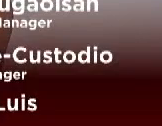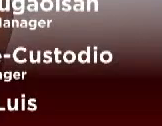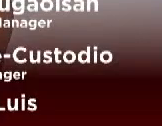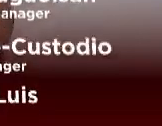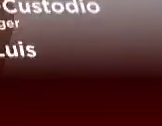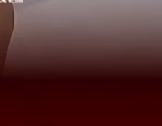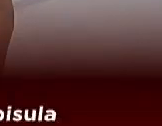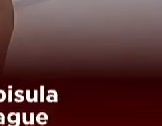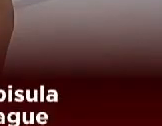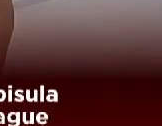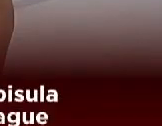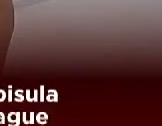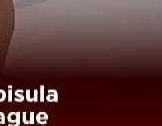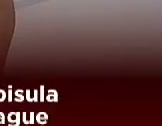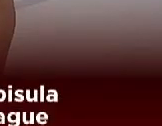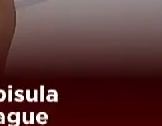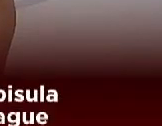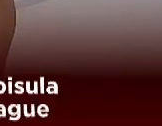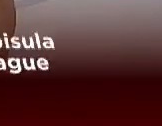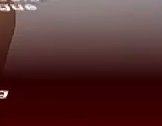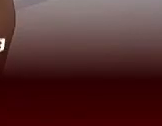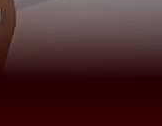Nation.